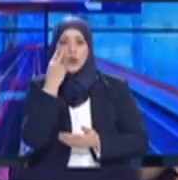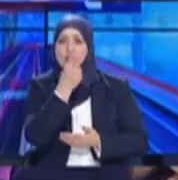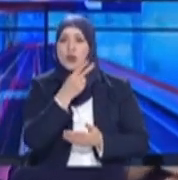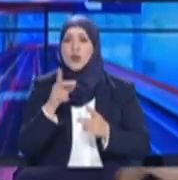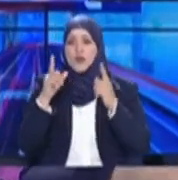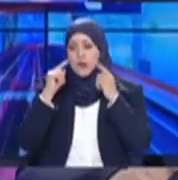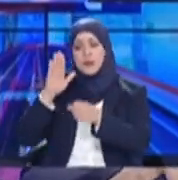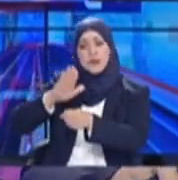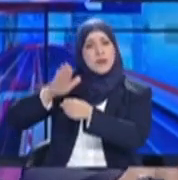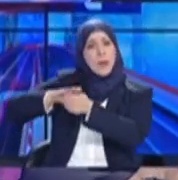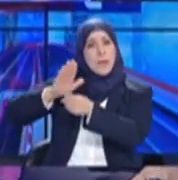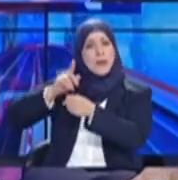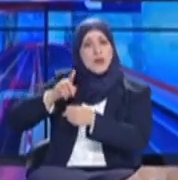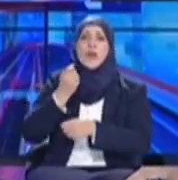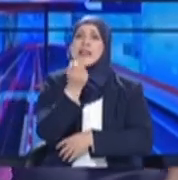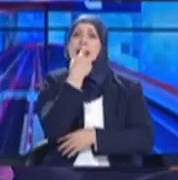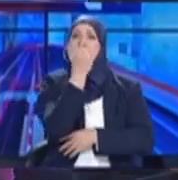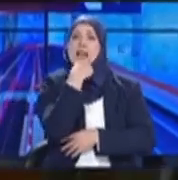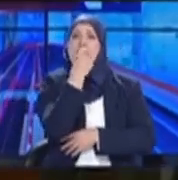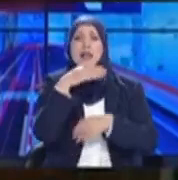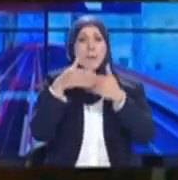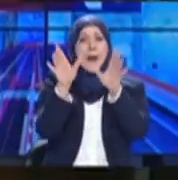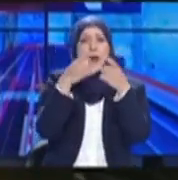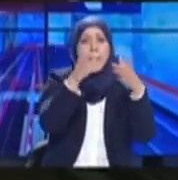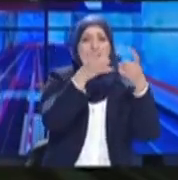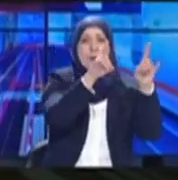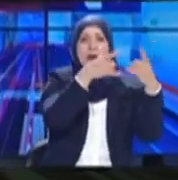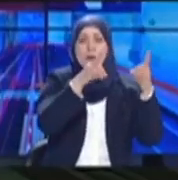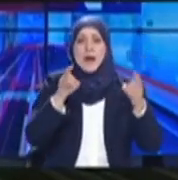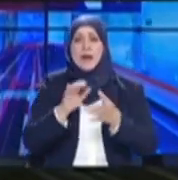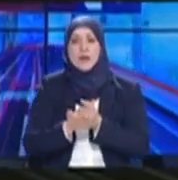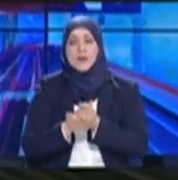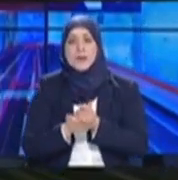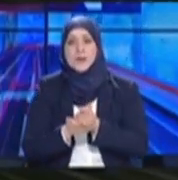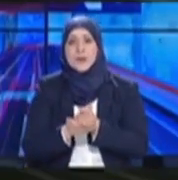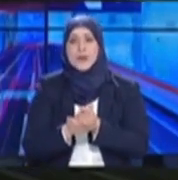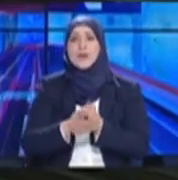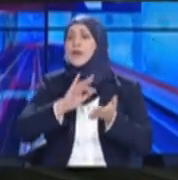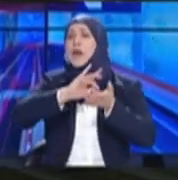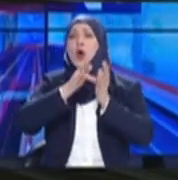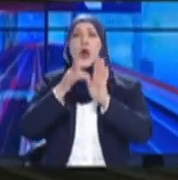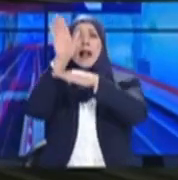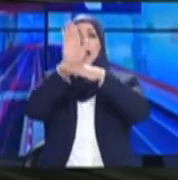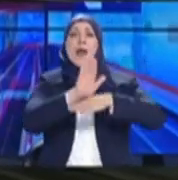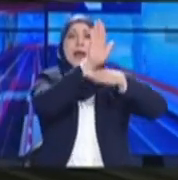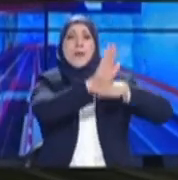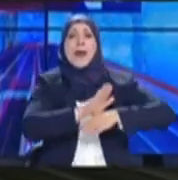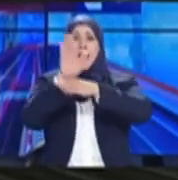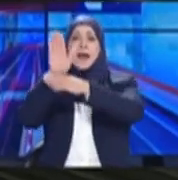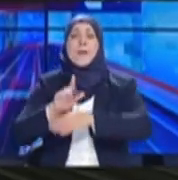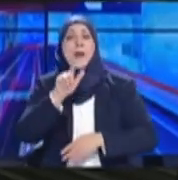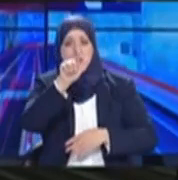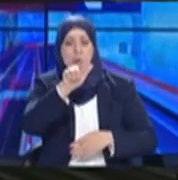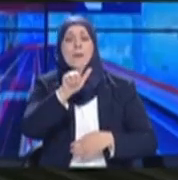البوابه الرئيسيه فيها كل يعني كل وسائل الاحاطه وسائل البدعه اللي